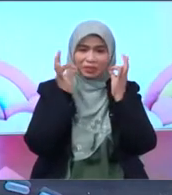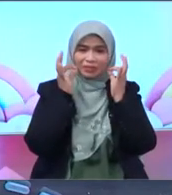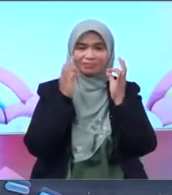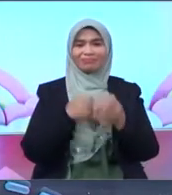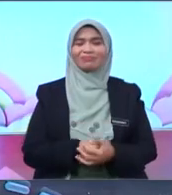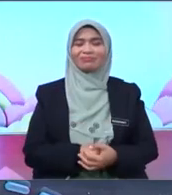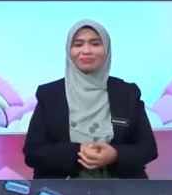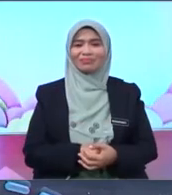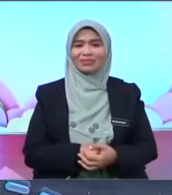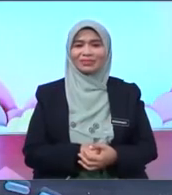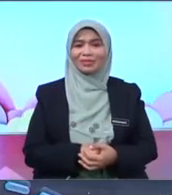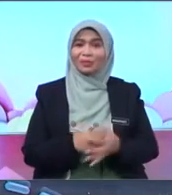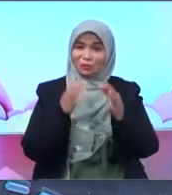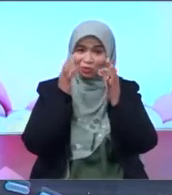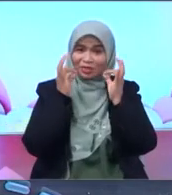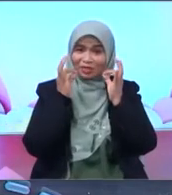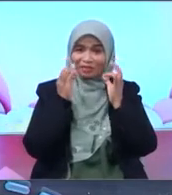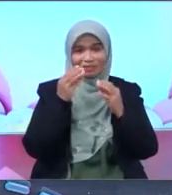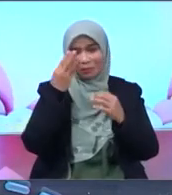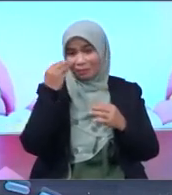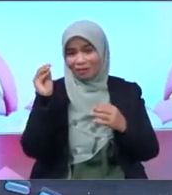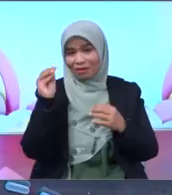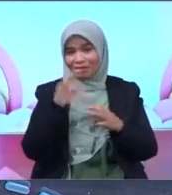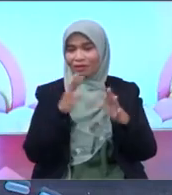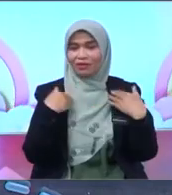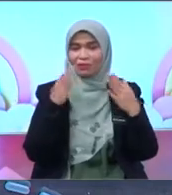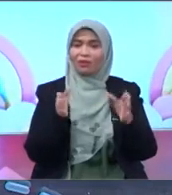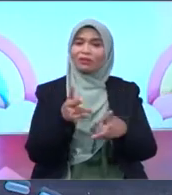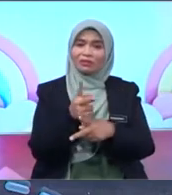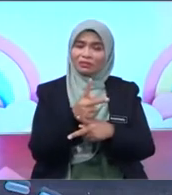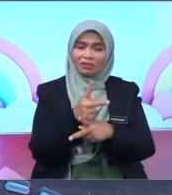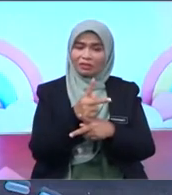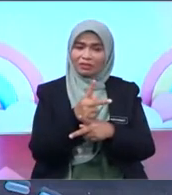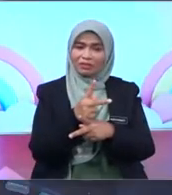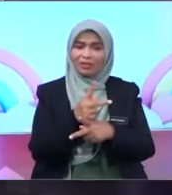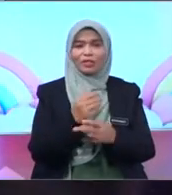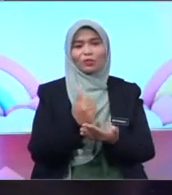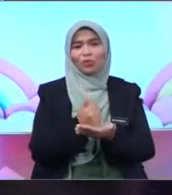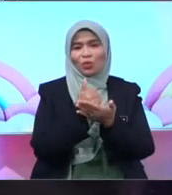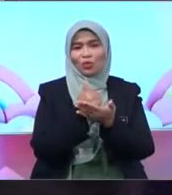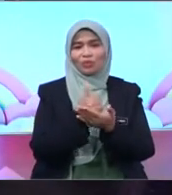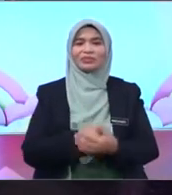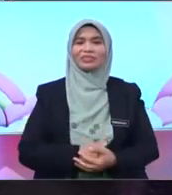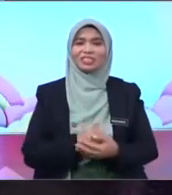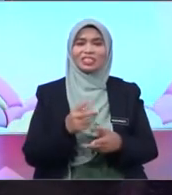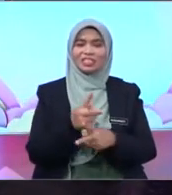bagusnya kucing Selena yang tak dorong jaga betul tahu situ sego kucing